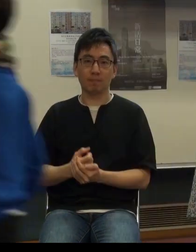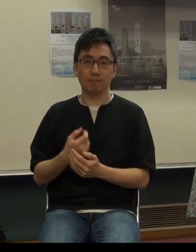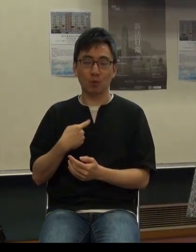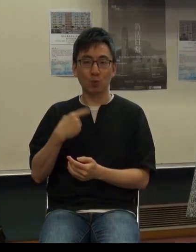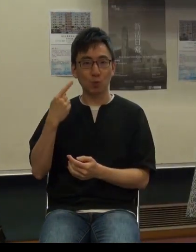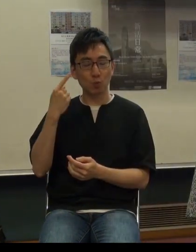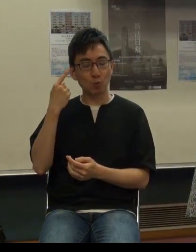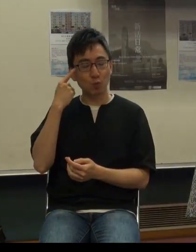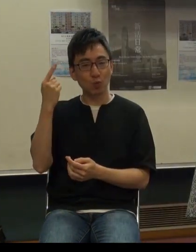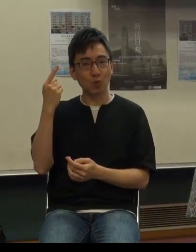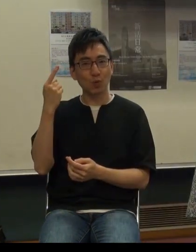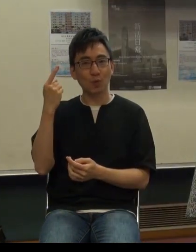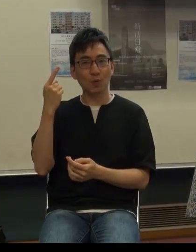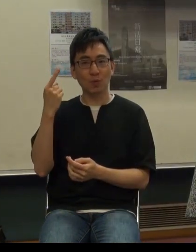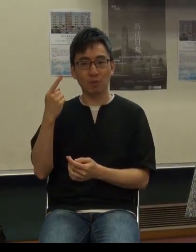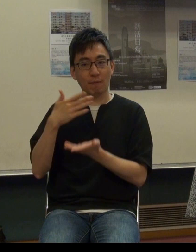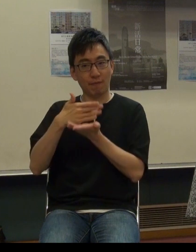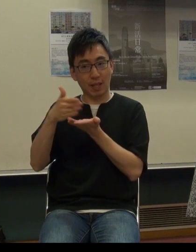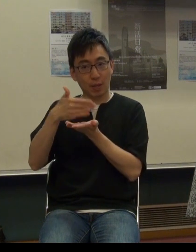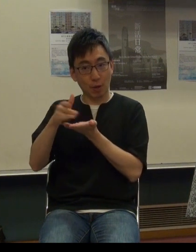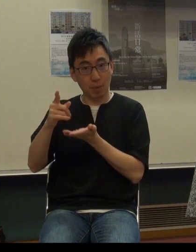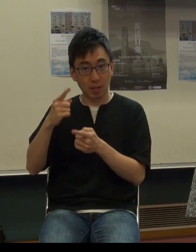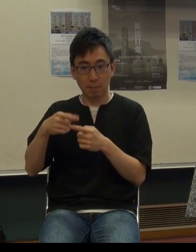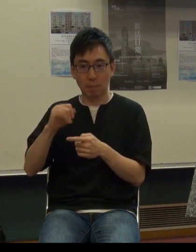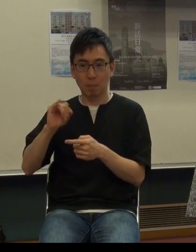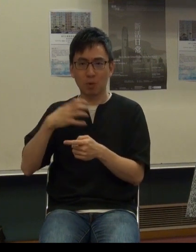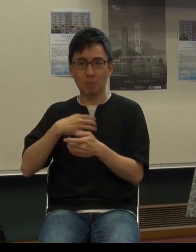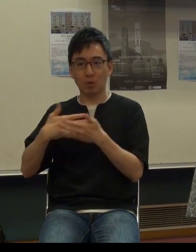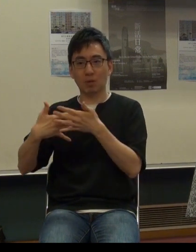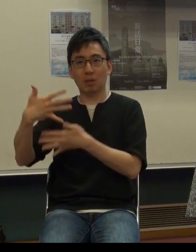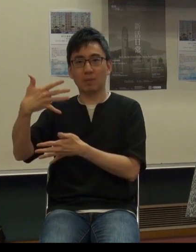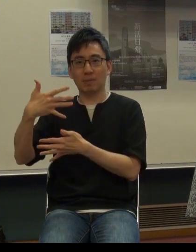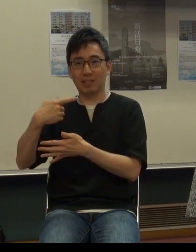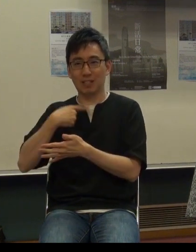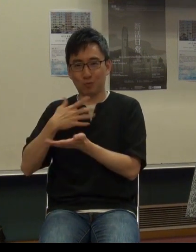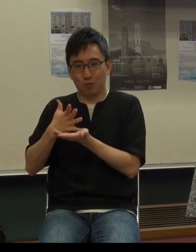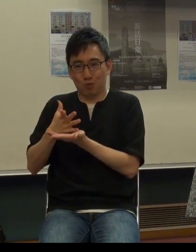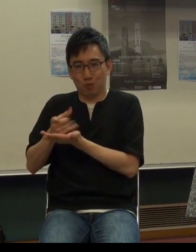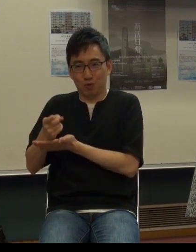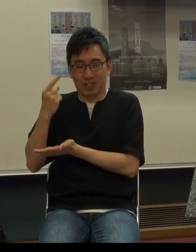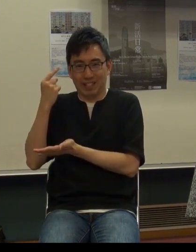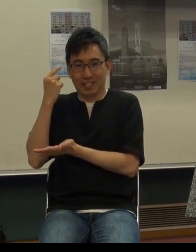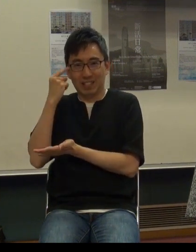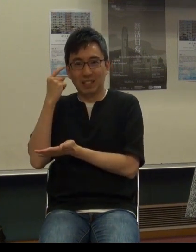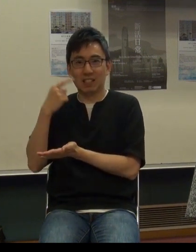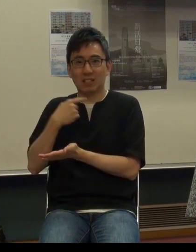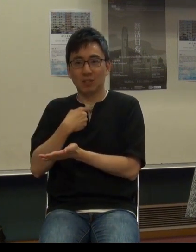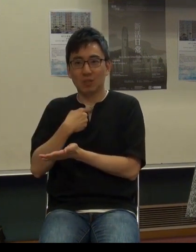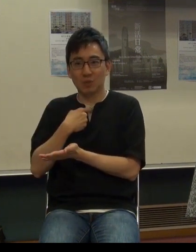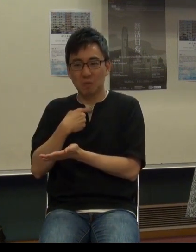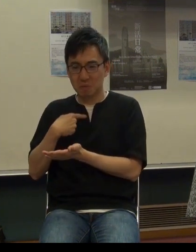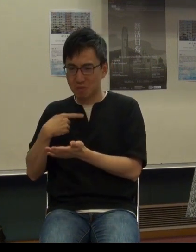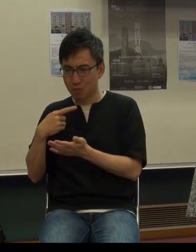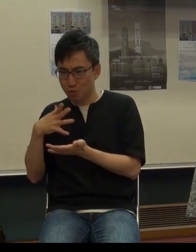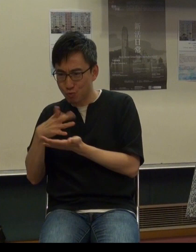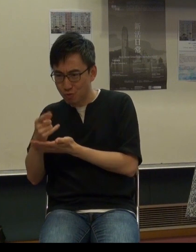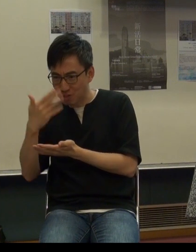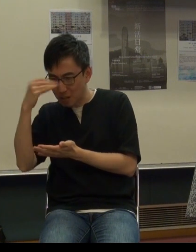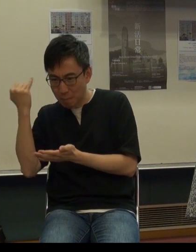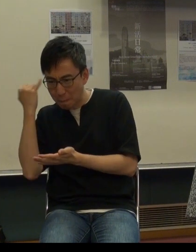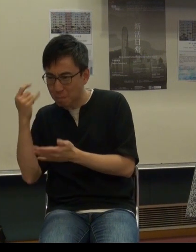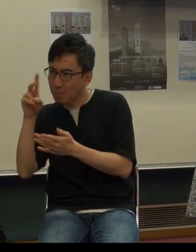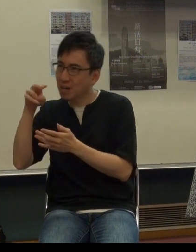想跟、大家說，就說不要覺得建築是一樣需要很有專業知識才能夠明白或者欣賞